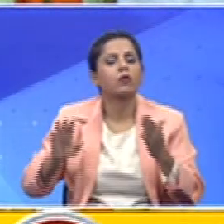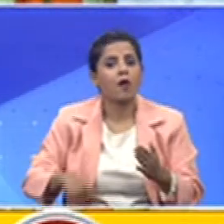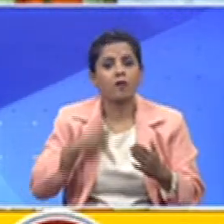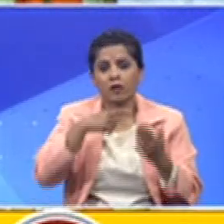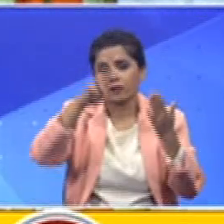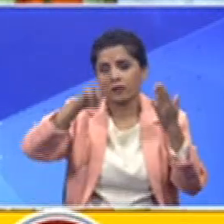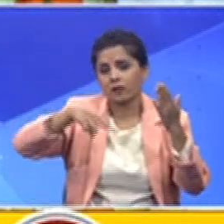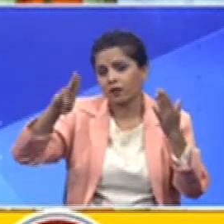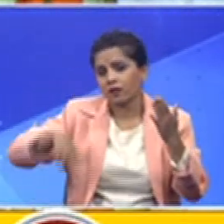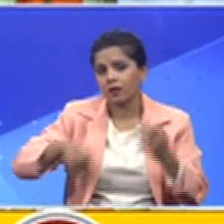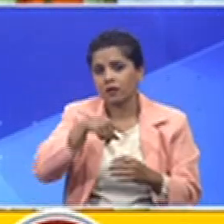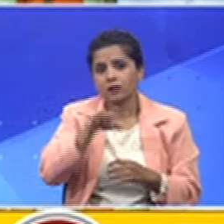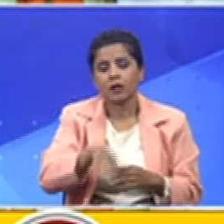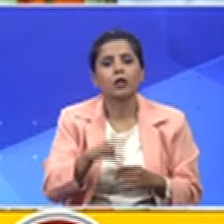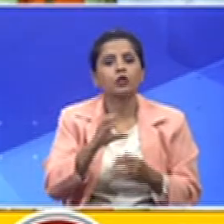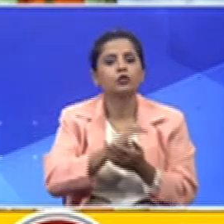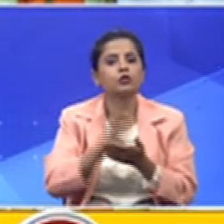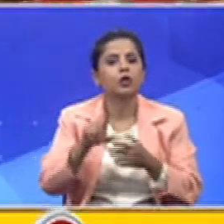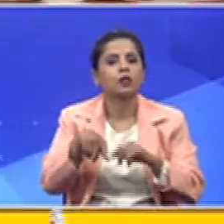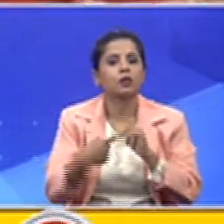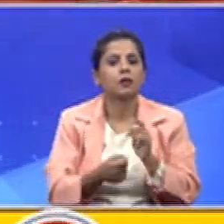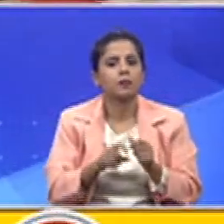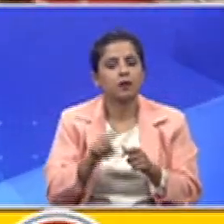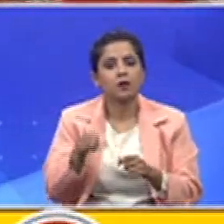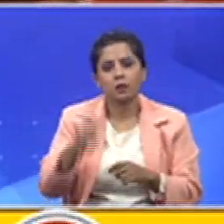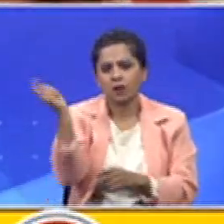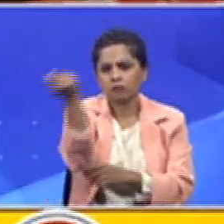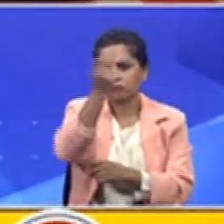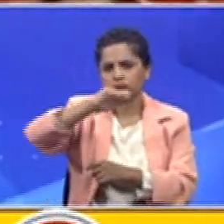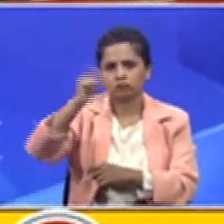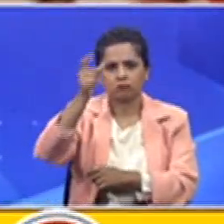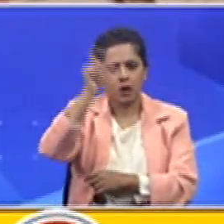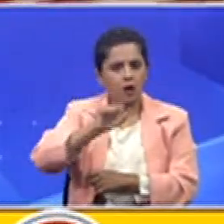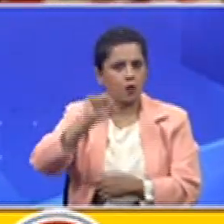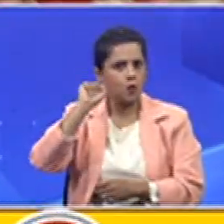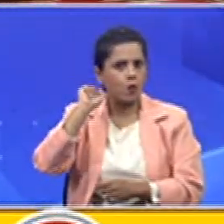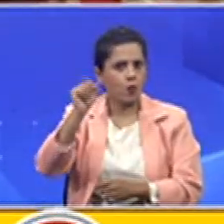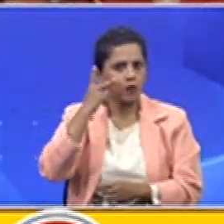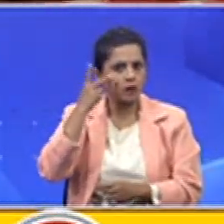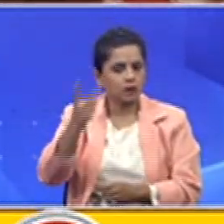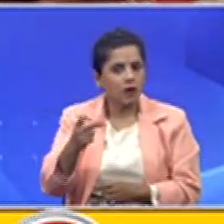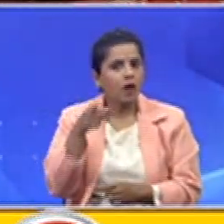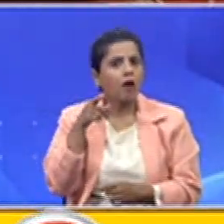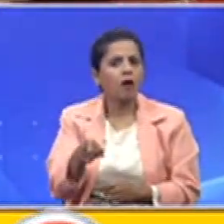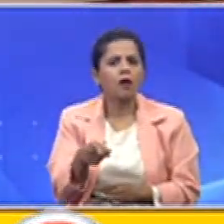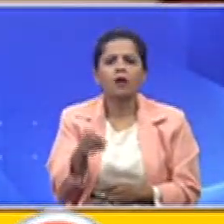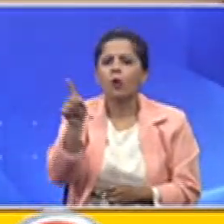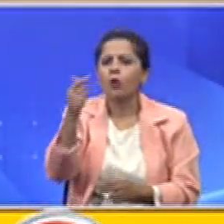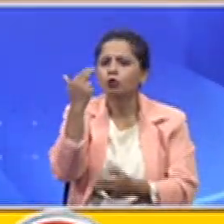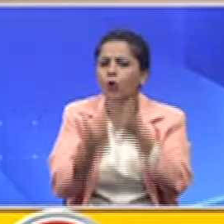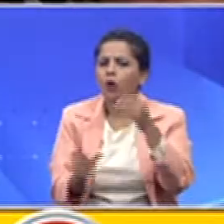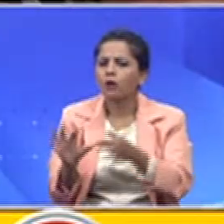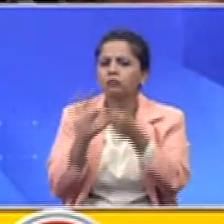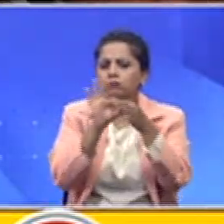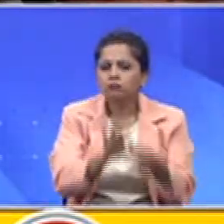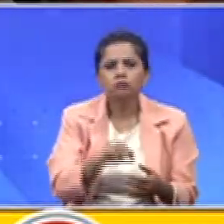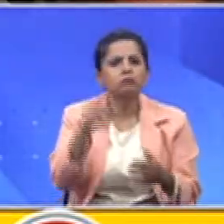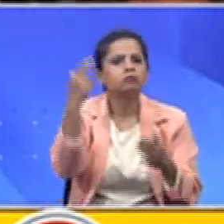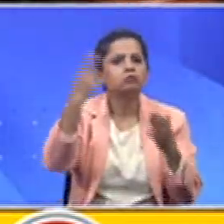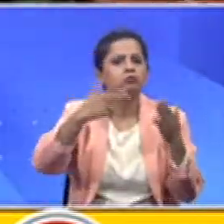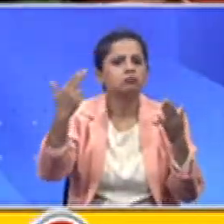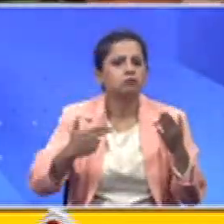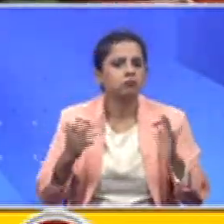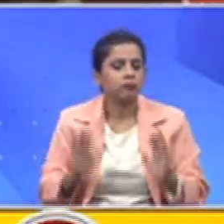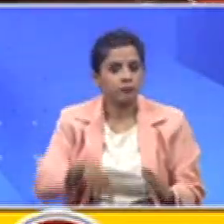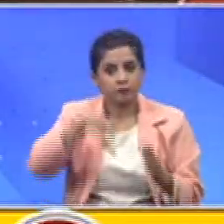पेंटिंग छत्रपति वीर शिवाजी महाराज के जीवन के एक प्रसंग पर आधारित थी।